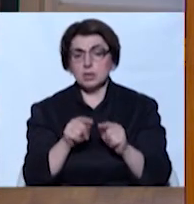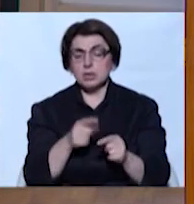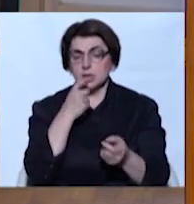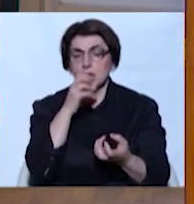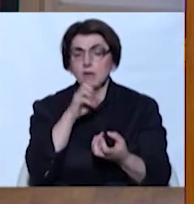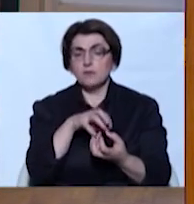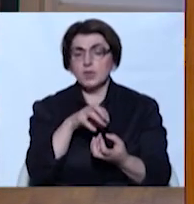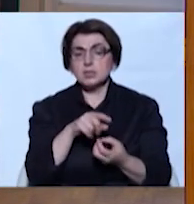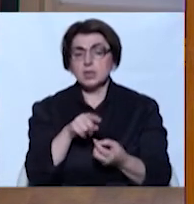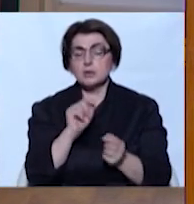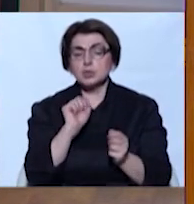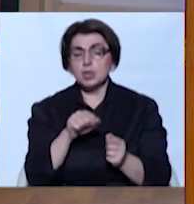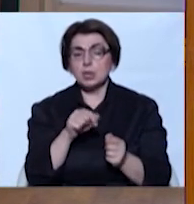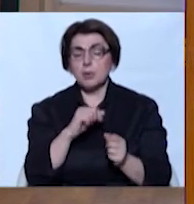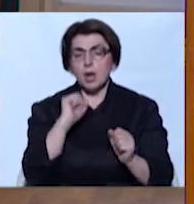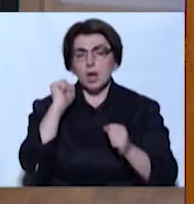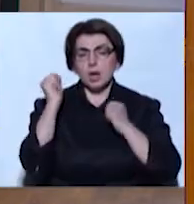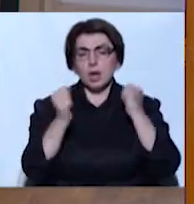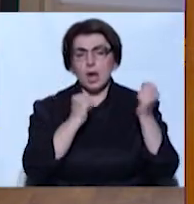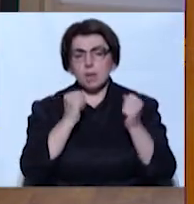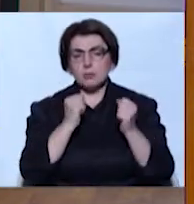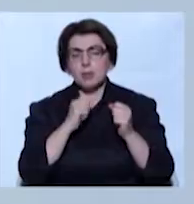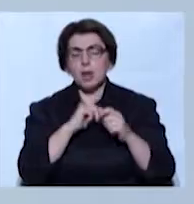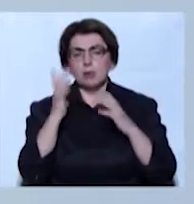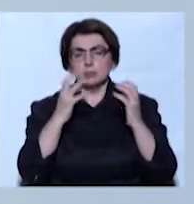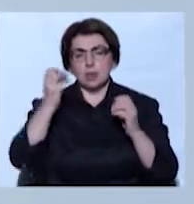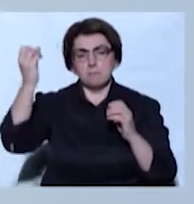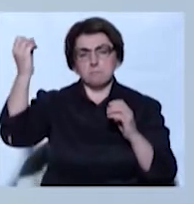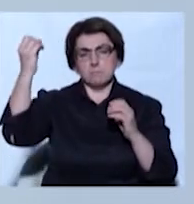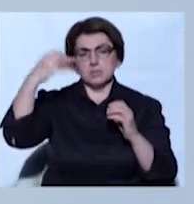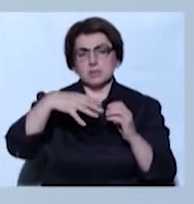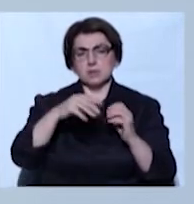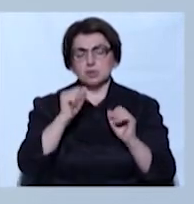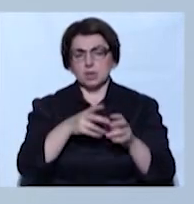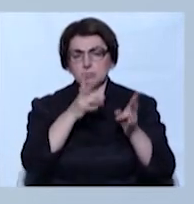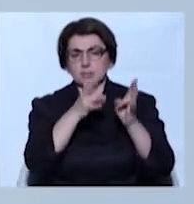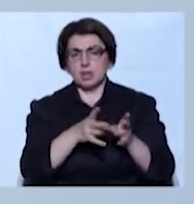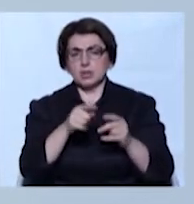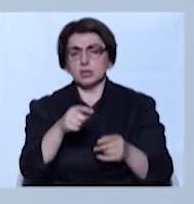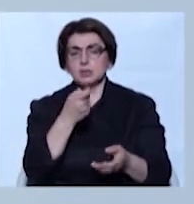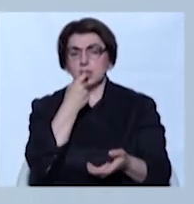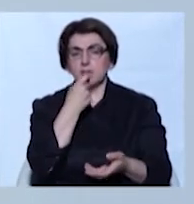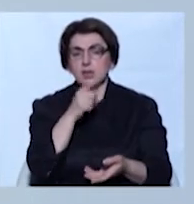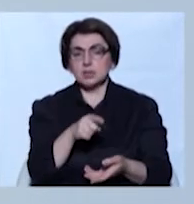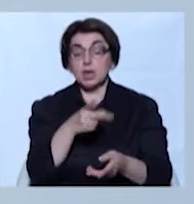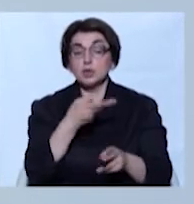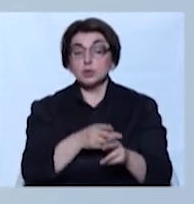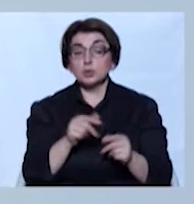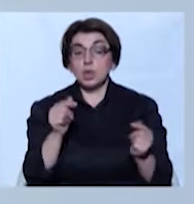ეს კვერცხი, ან შეიძლება ქარმა და ზედმეტად მცხუნვარე მზის ღივებმაც დააზიანოს კვერცხი. სწორედ